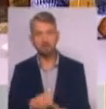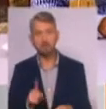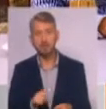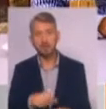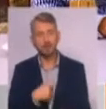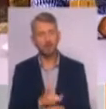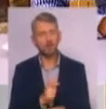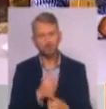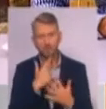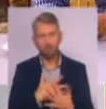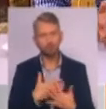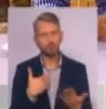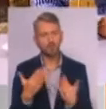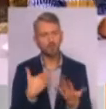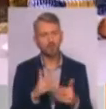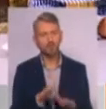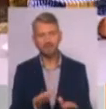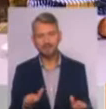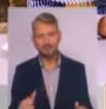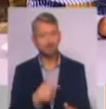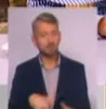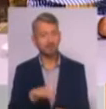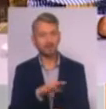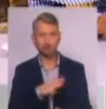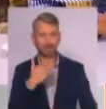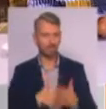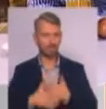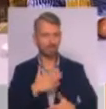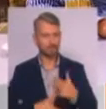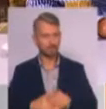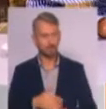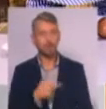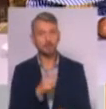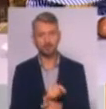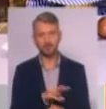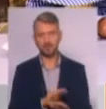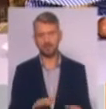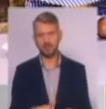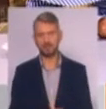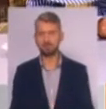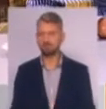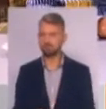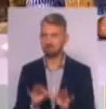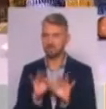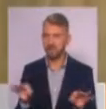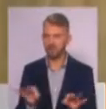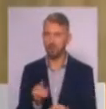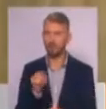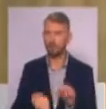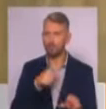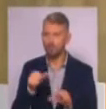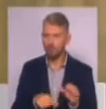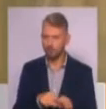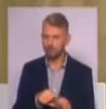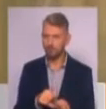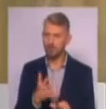дуже люблю спілкуватися з дітьми, і ми всі були у захваті від цього конкурсу, більш навіть, ніж діти. Так, прекрасно, чудово. А в цьому році взагалі